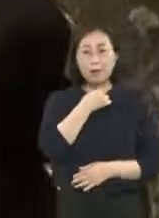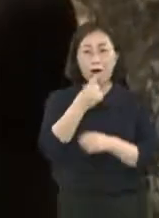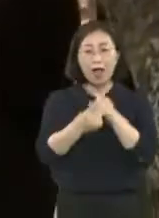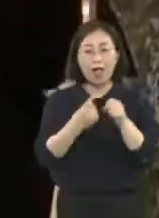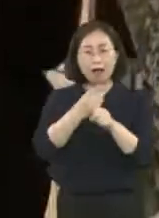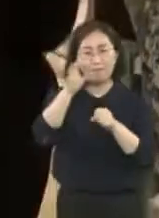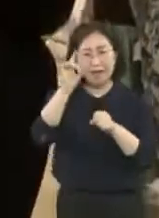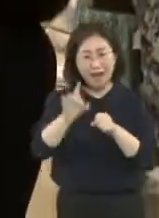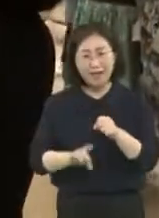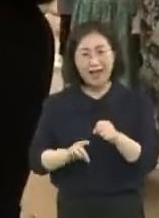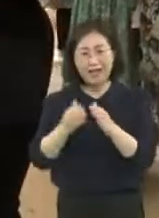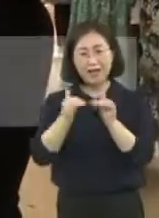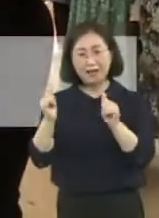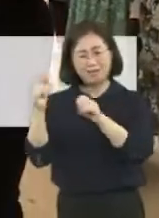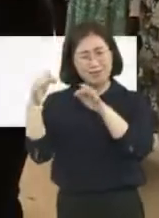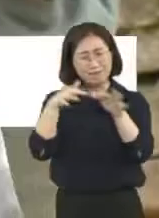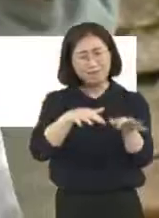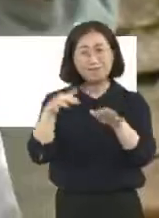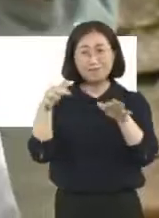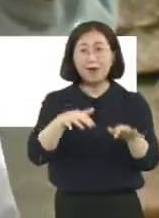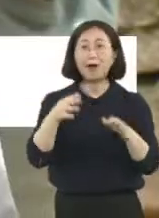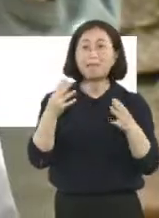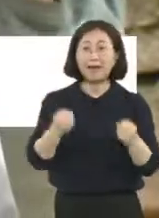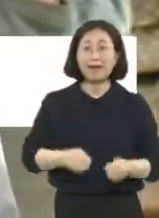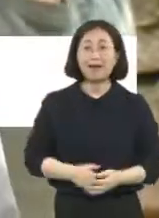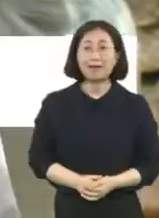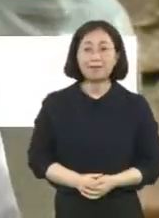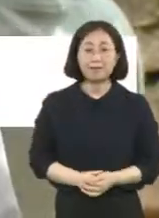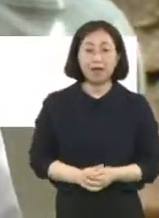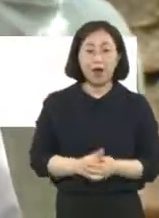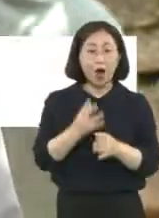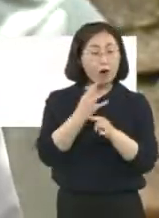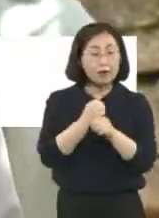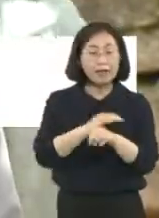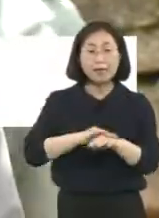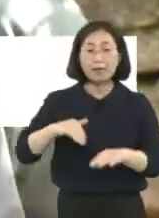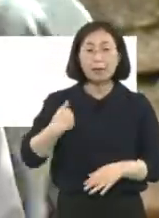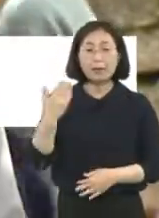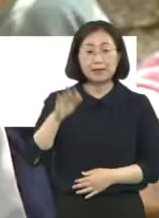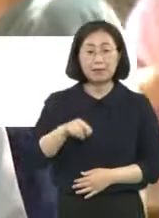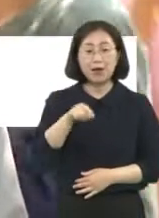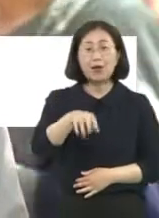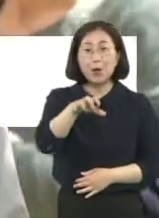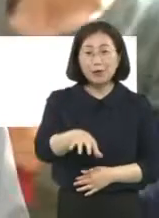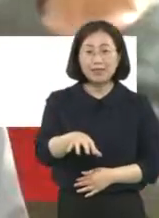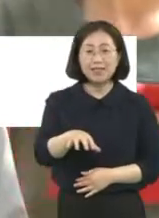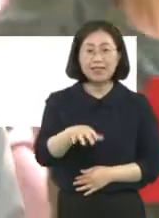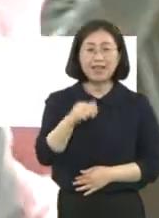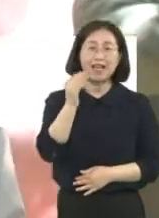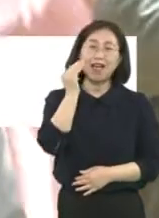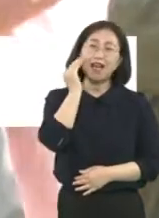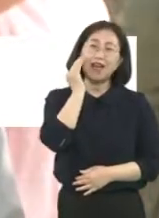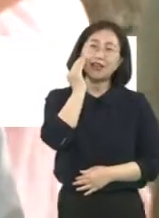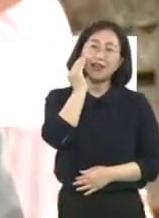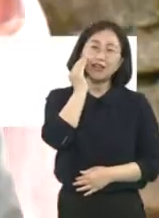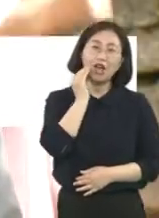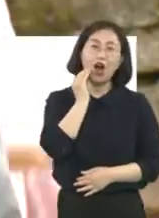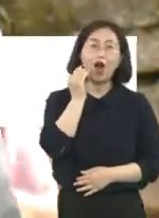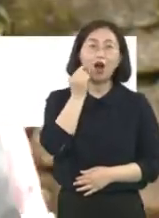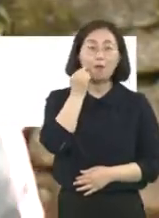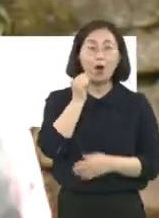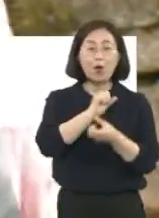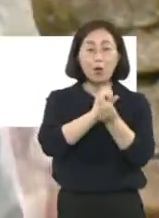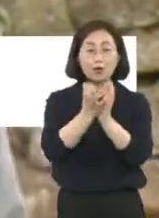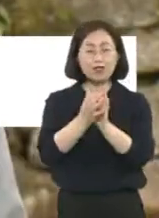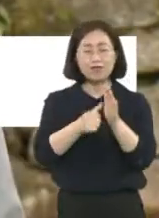찾아옵니다. 언제부터인지는 알 수 없지만 오래전부터 이 청벚꽃으로 아주 유명해졌습니다. 그래서 계심사 하면 청벚꽃으로 이렇게